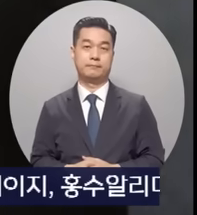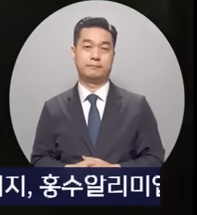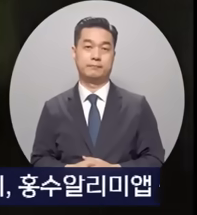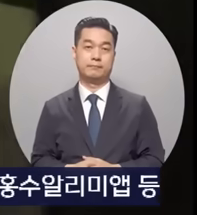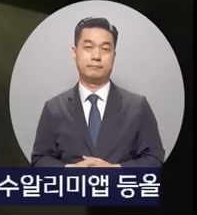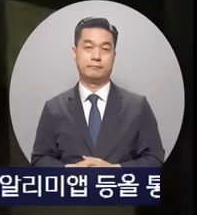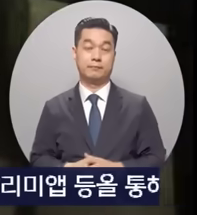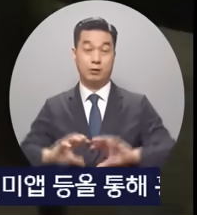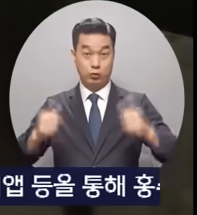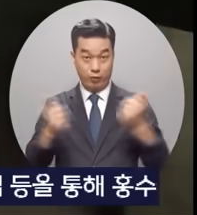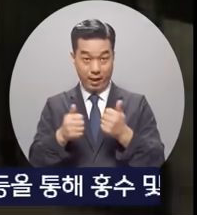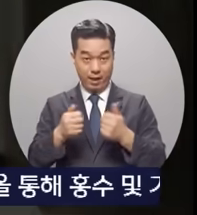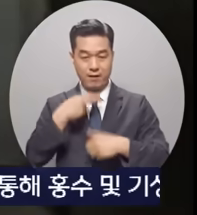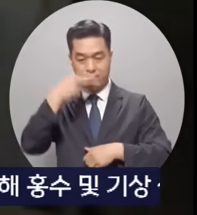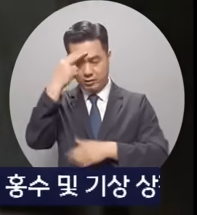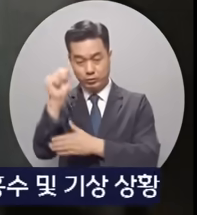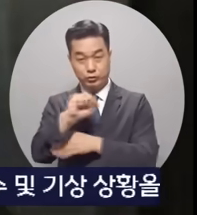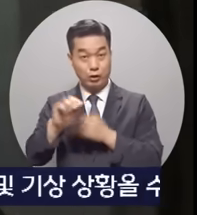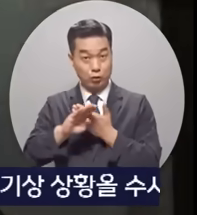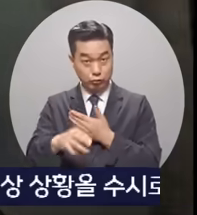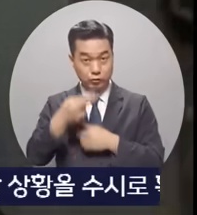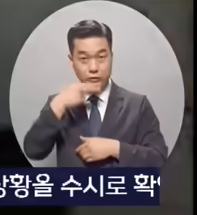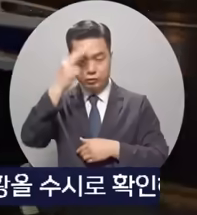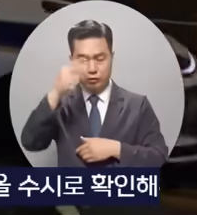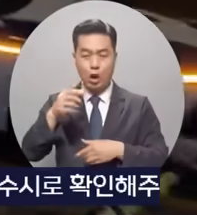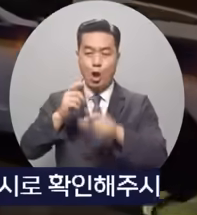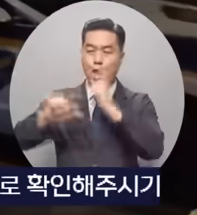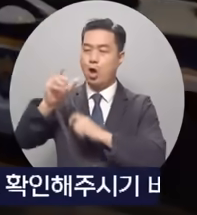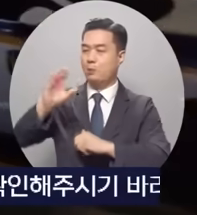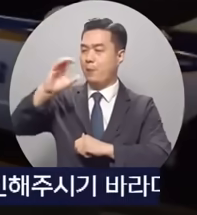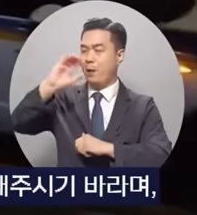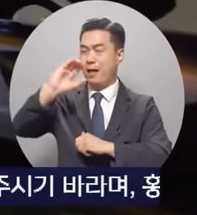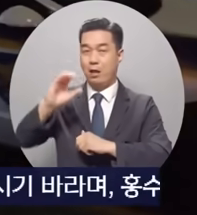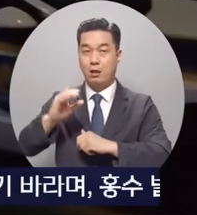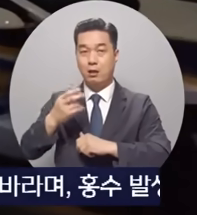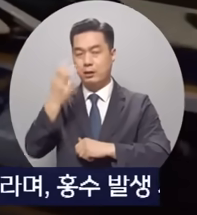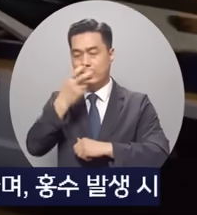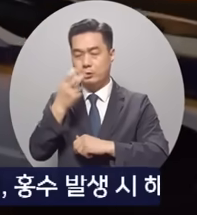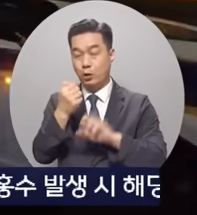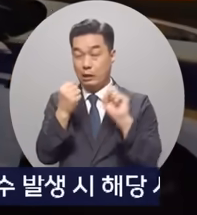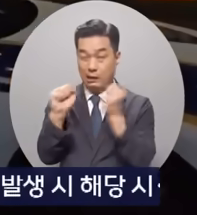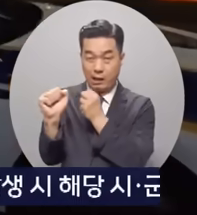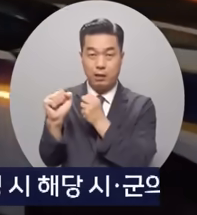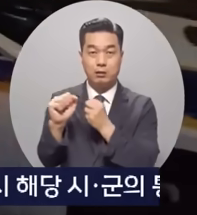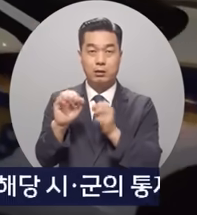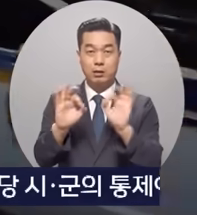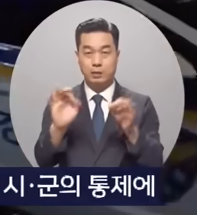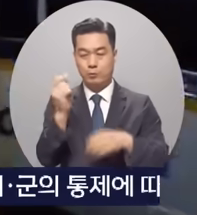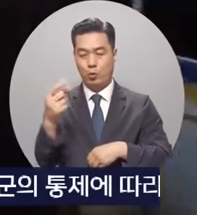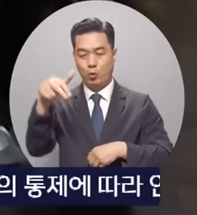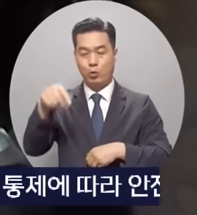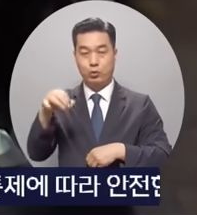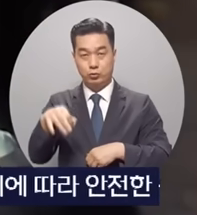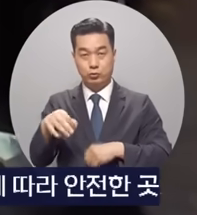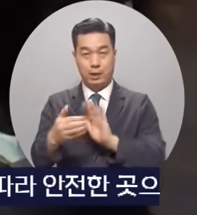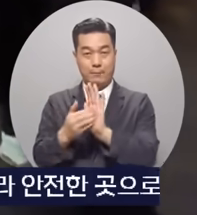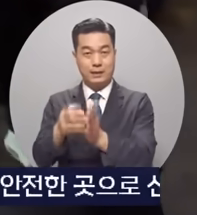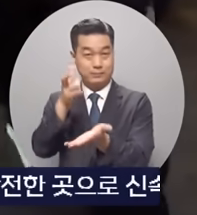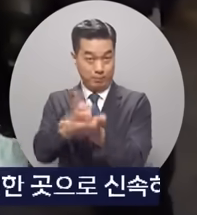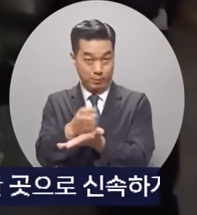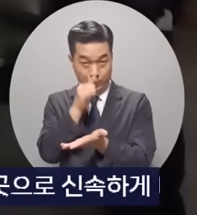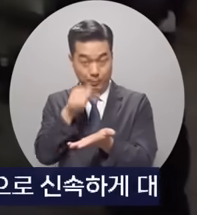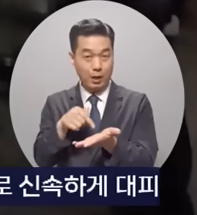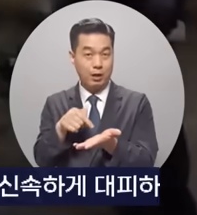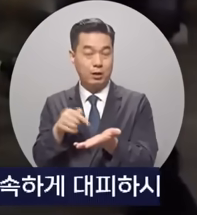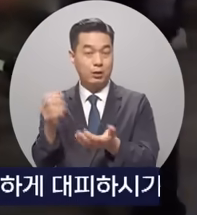국회에서는 음주운전 후 술을 더 마셔 단속을 방해하는 행위를 처벌하는 이른바 김호중 방지법이 발의돼 있는 상황.